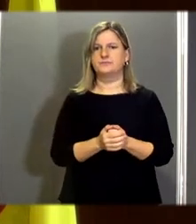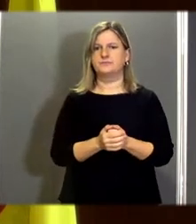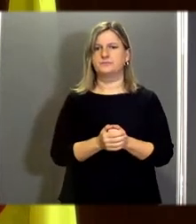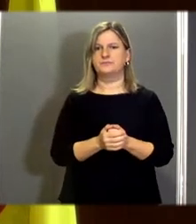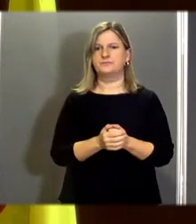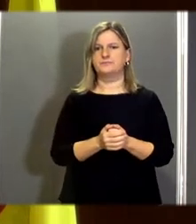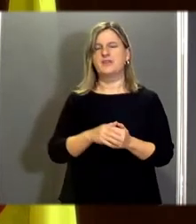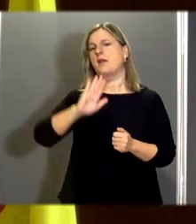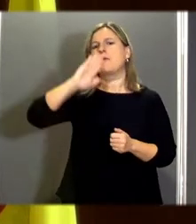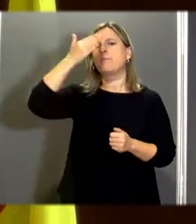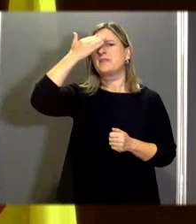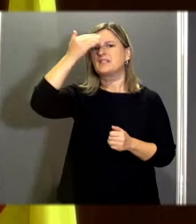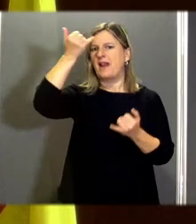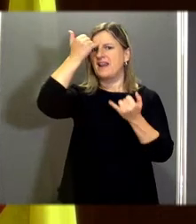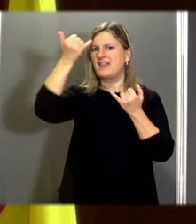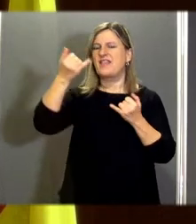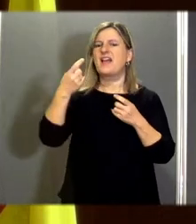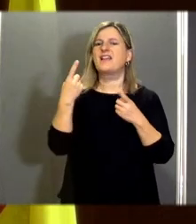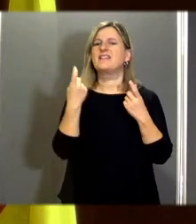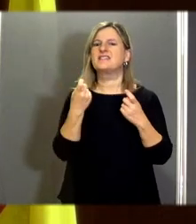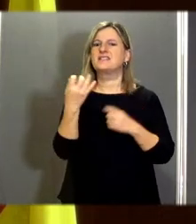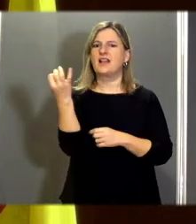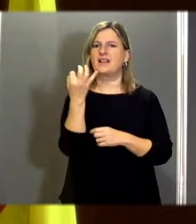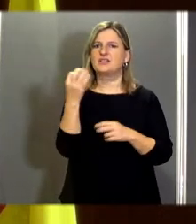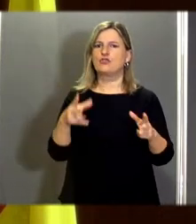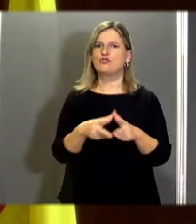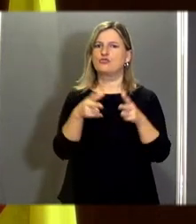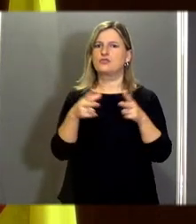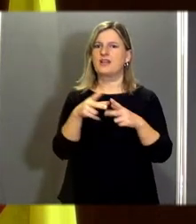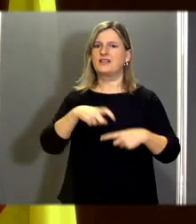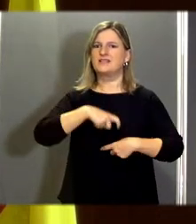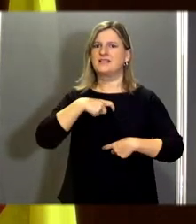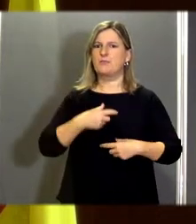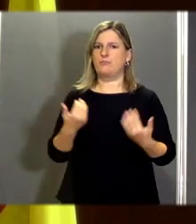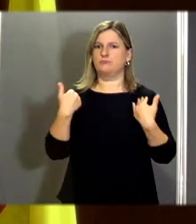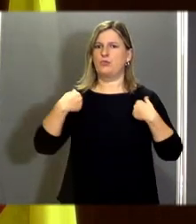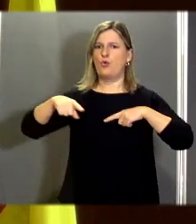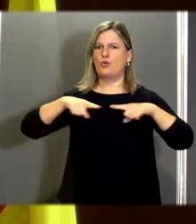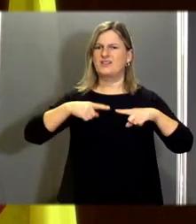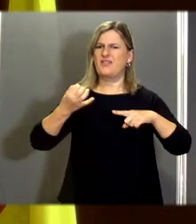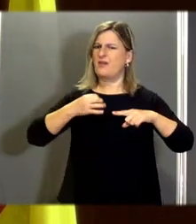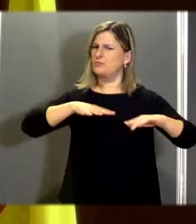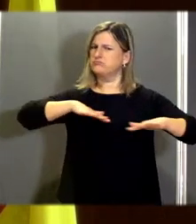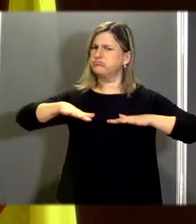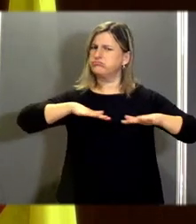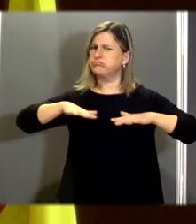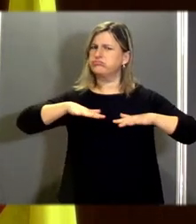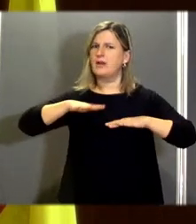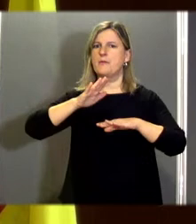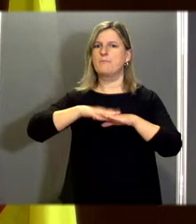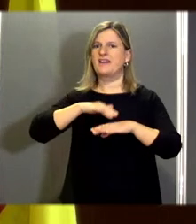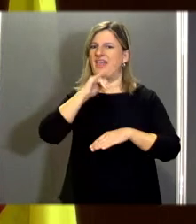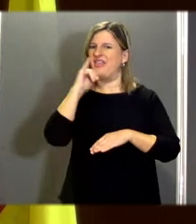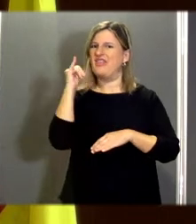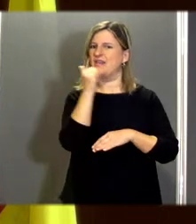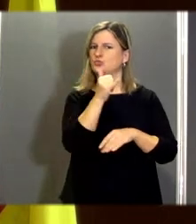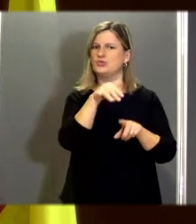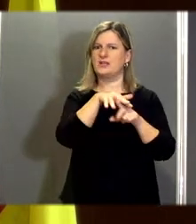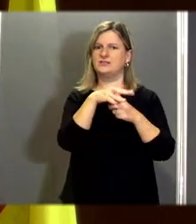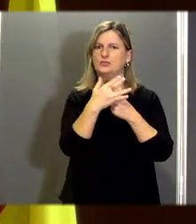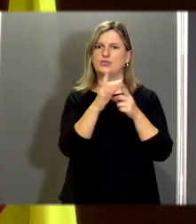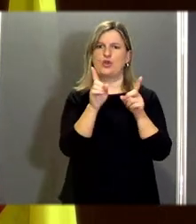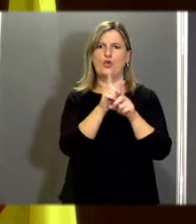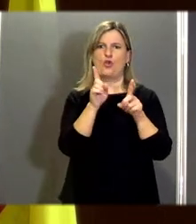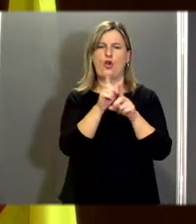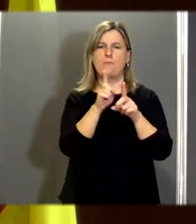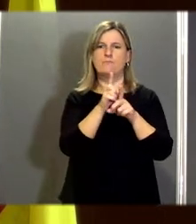Ens cal que la societat civil organitzada dugui a terme mobilitzacions i accions per denunciar la fallida